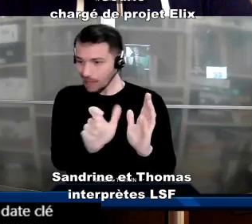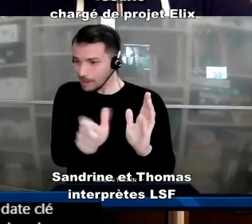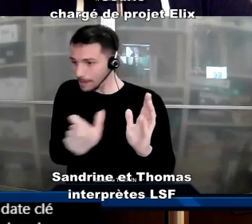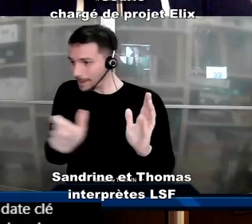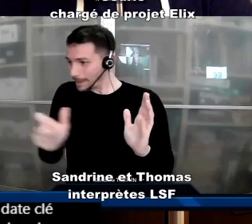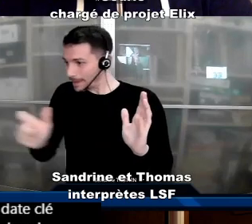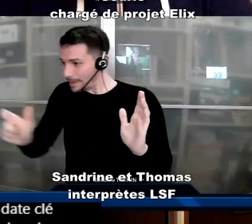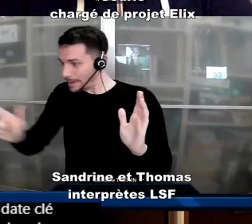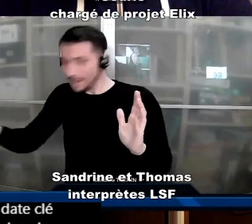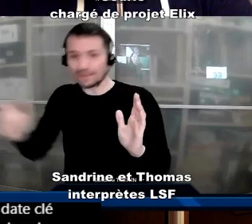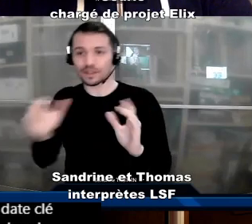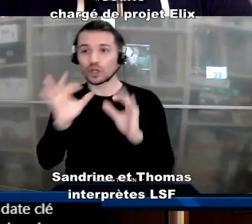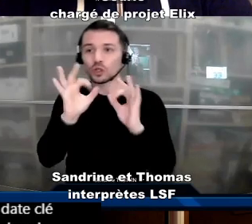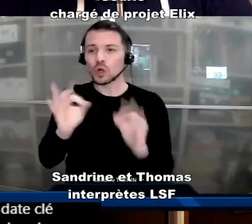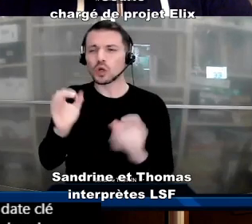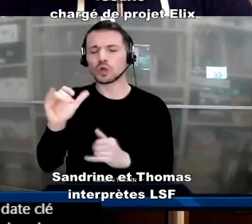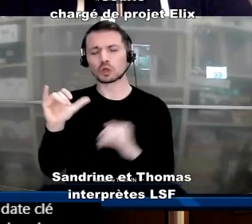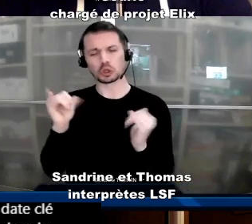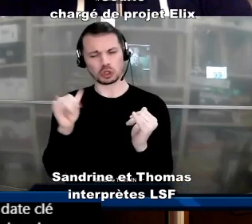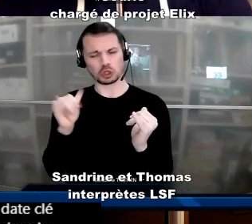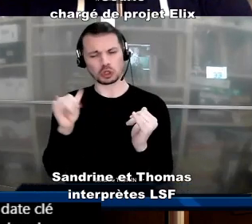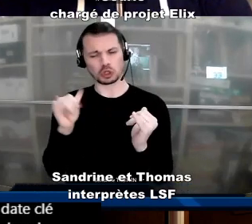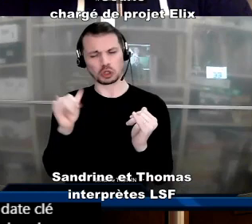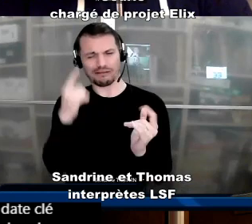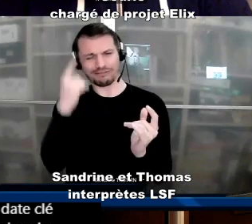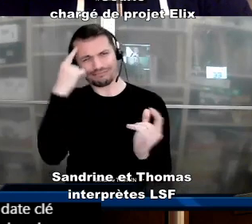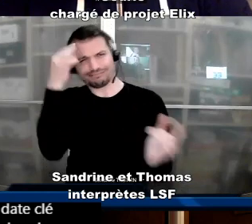plusieurs raisons. La première, c'était